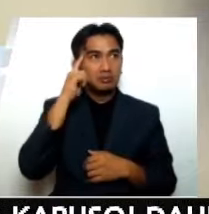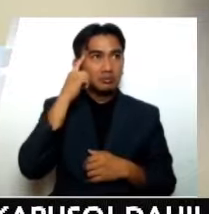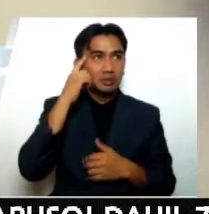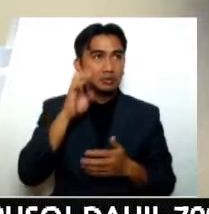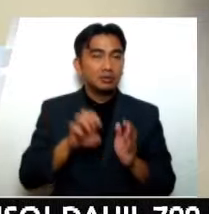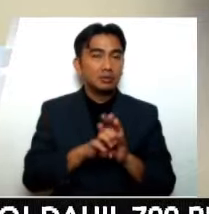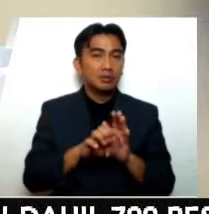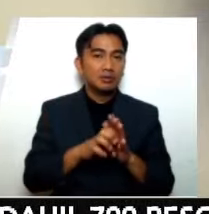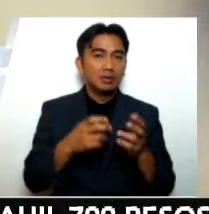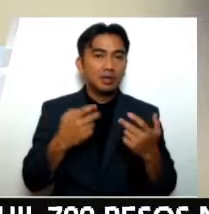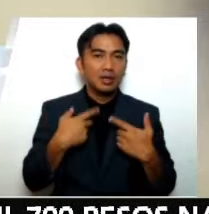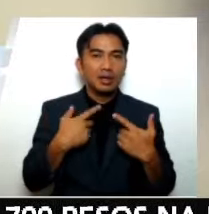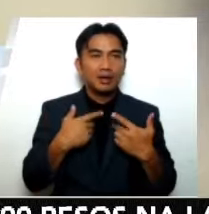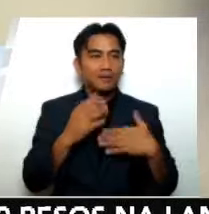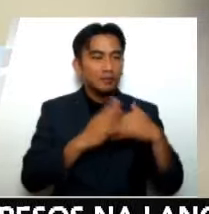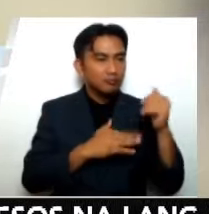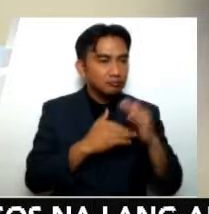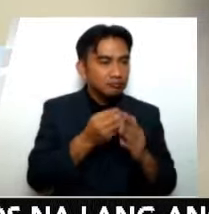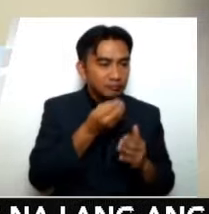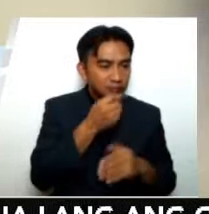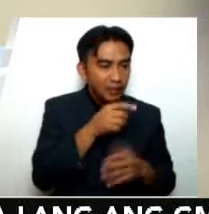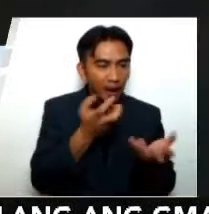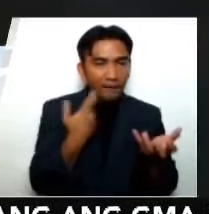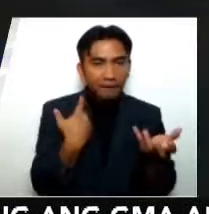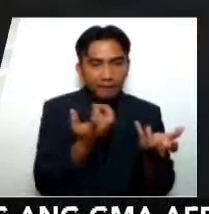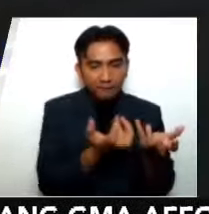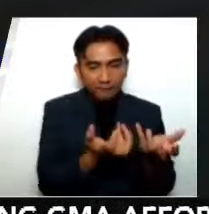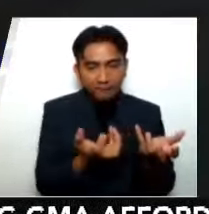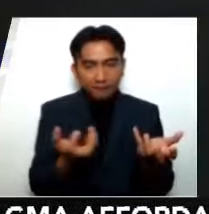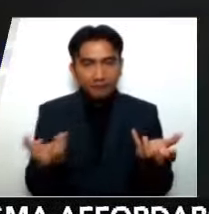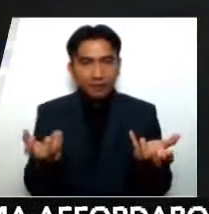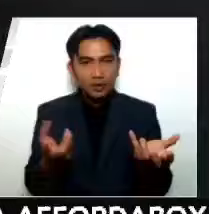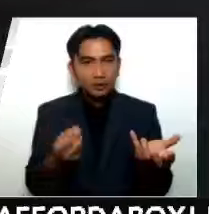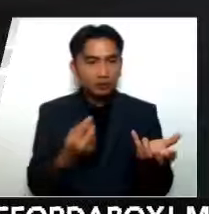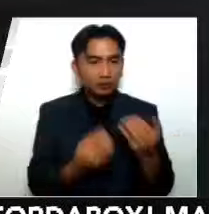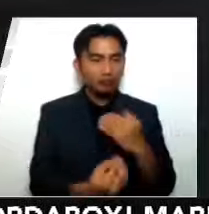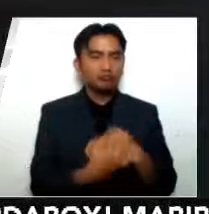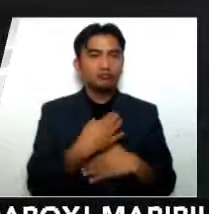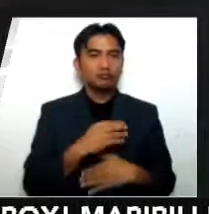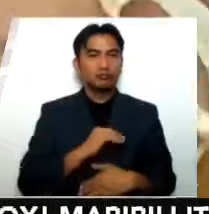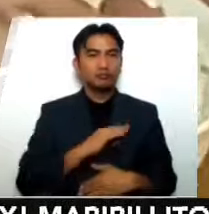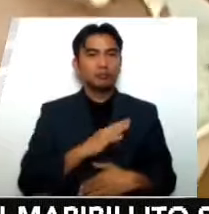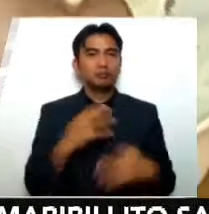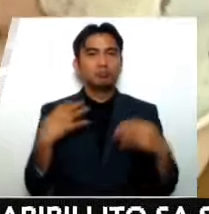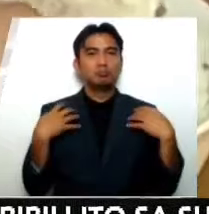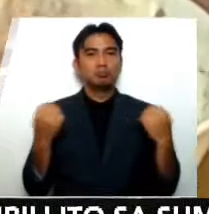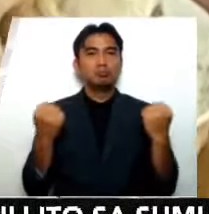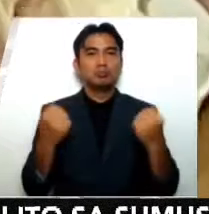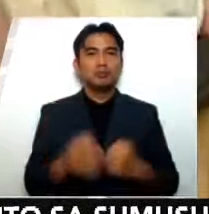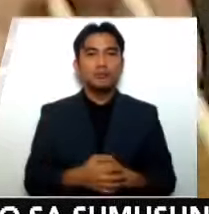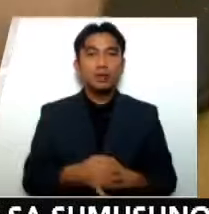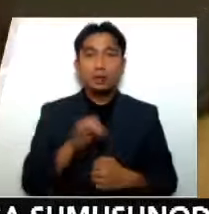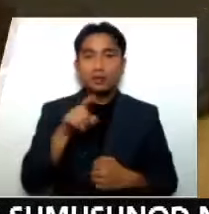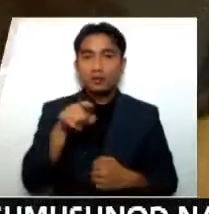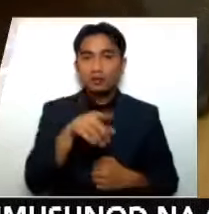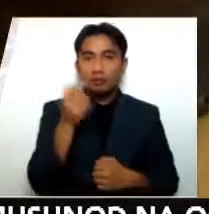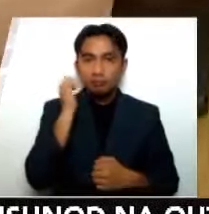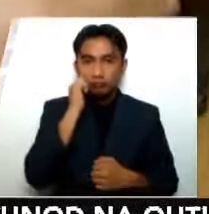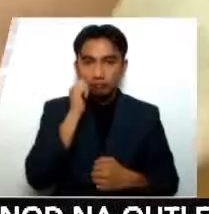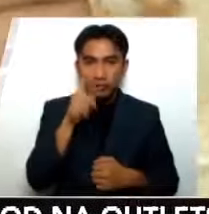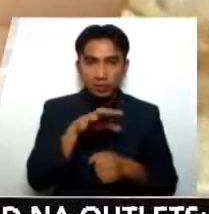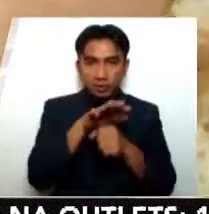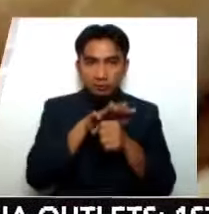comfort food natin, we are energized. Pero kung laging nagsistress eating, maaring magkaroon ng problema